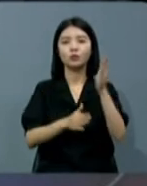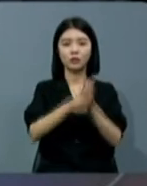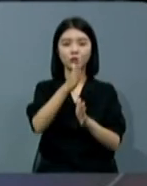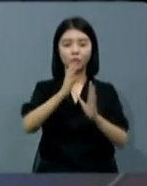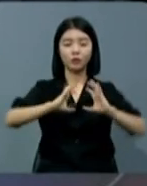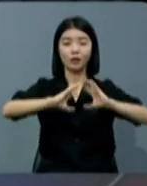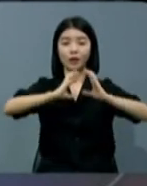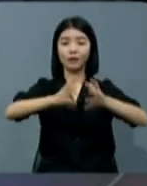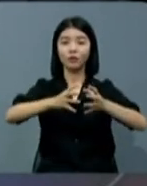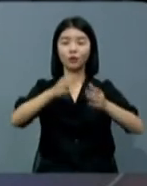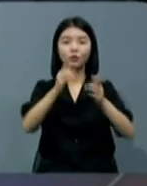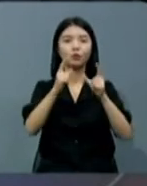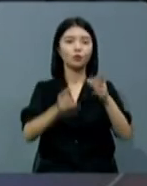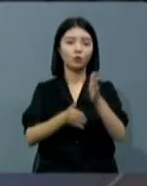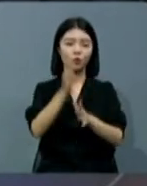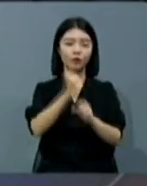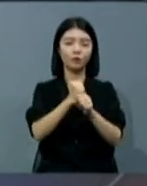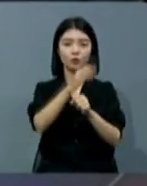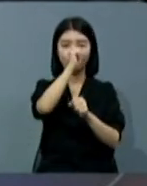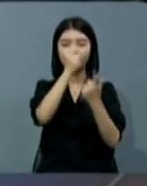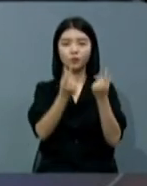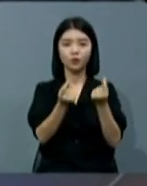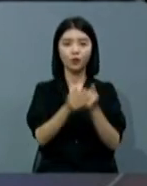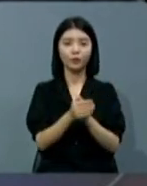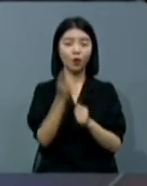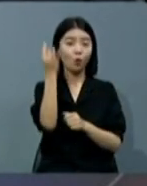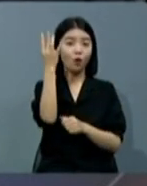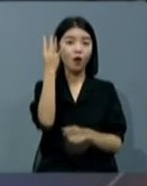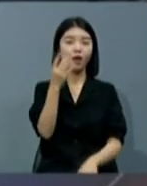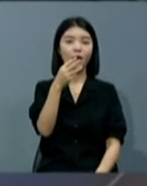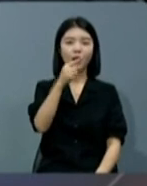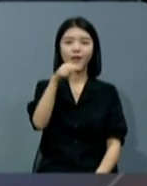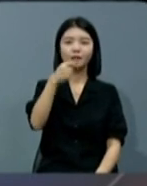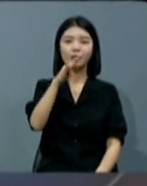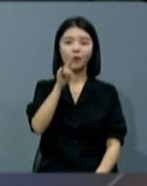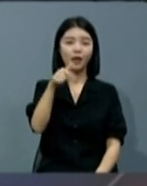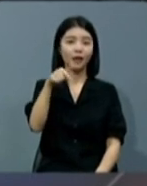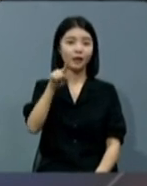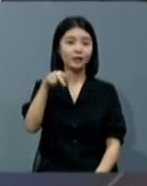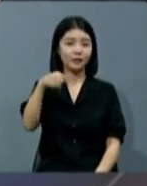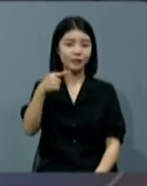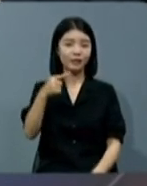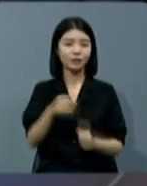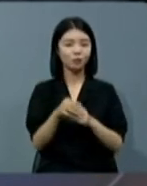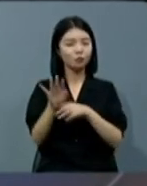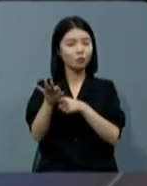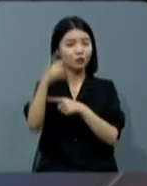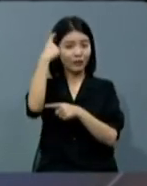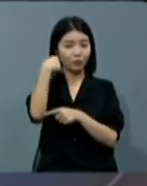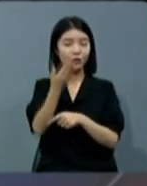세계적인 컨벤션 도시로 한번 만들어 봤으면 합니다. 원래 라스베가스는 처음에 토박 도시였지만